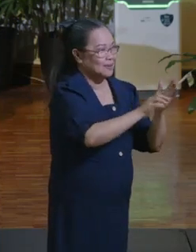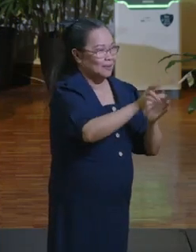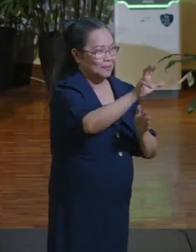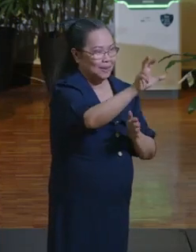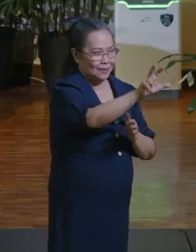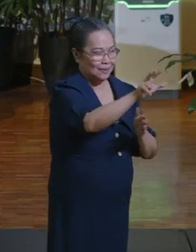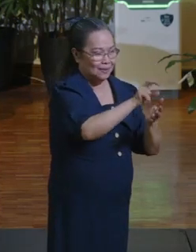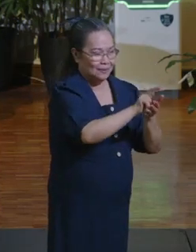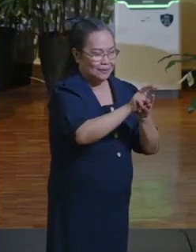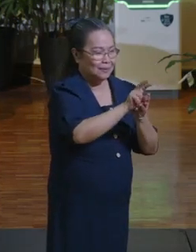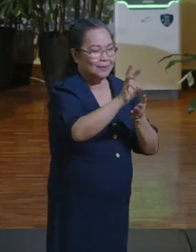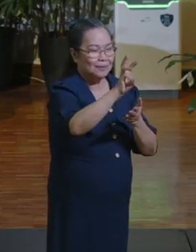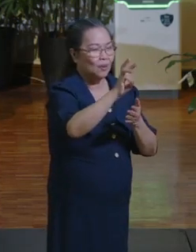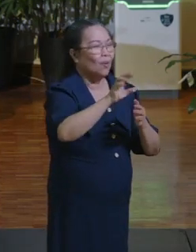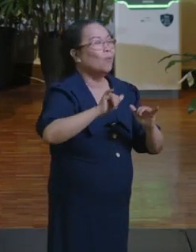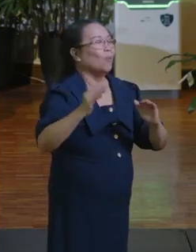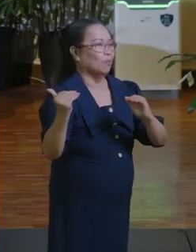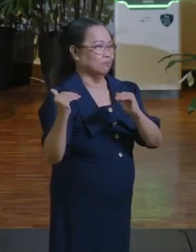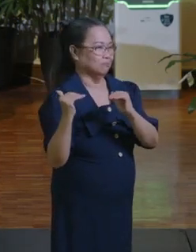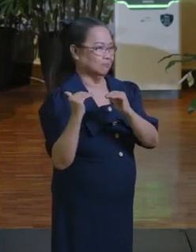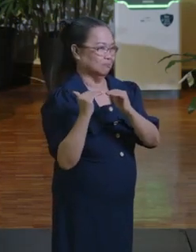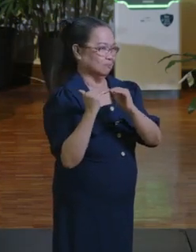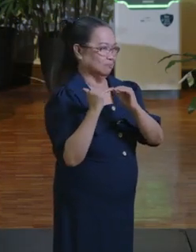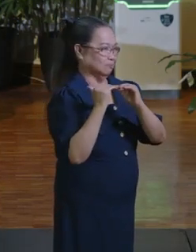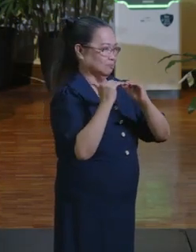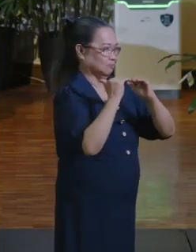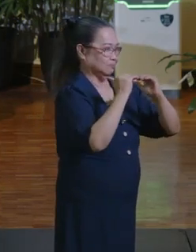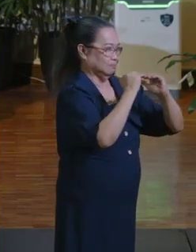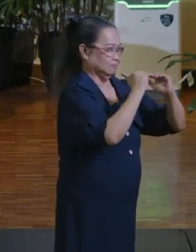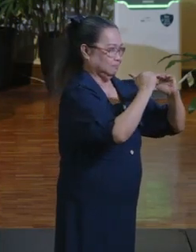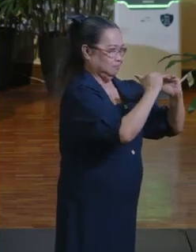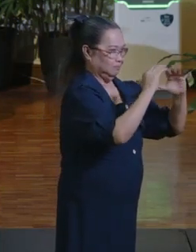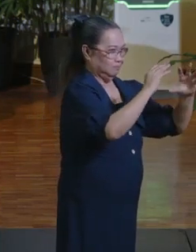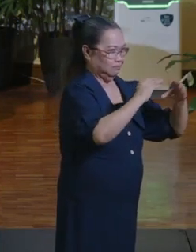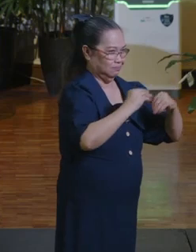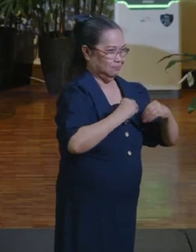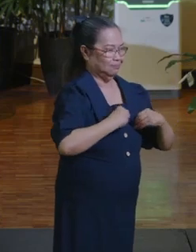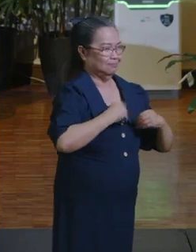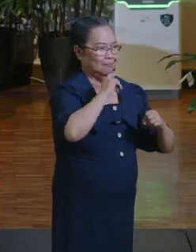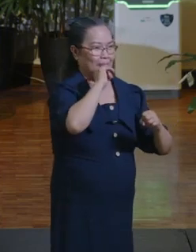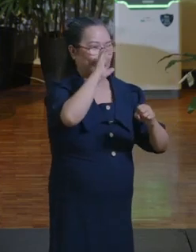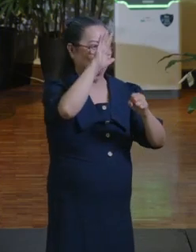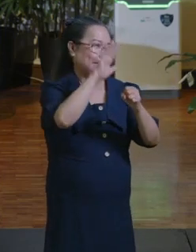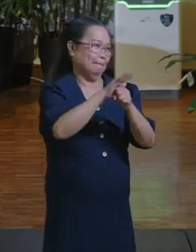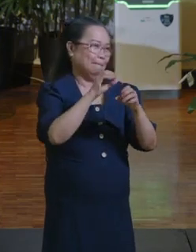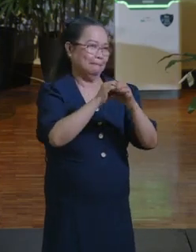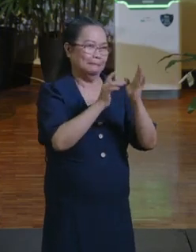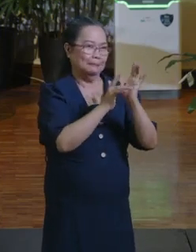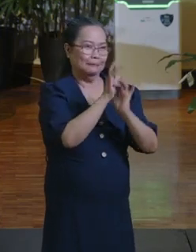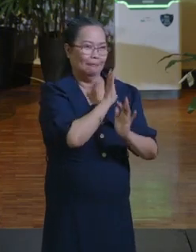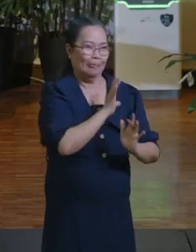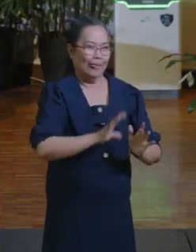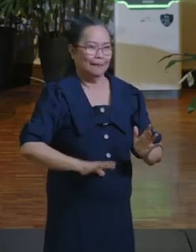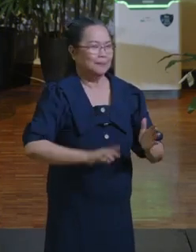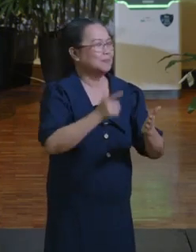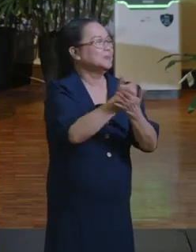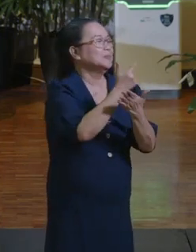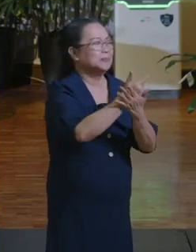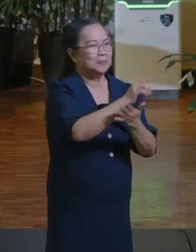fellow heirs, members of the same body, and partakers of the promise in Christ Jesus through the